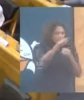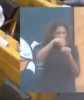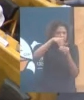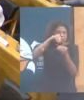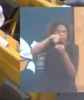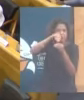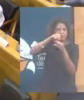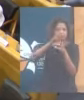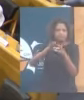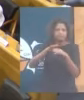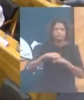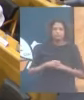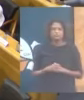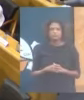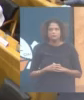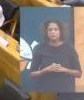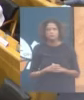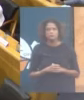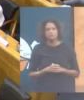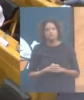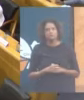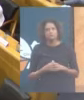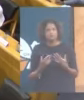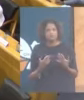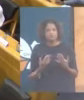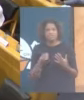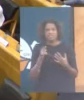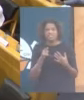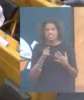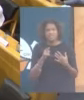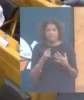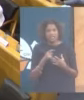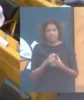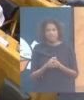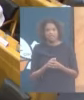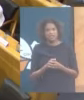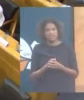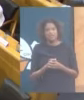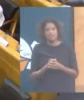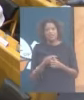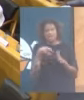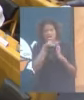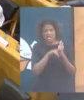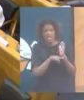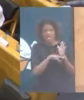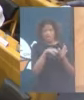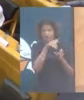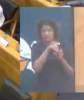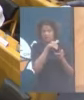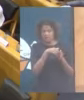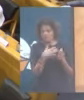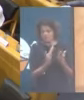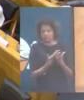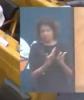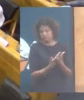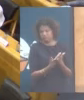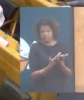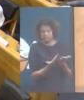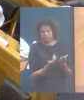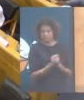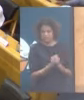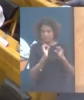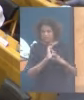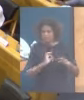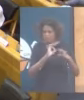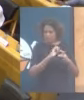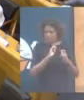peu assez ennuyeuse de point de vue, mais le règlement intérieur est ainsi fait. Il n'y a pas de